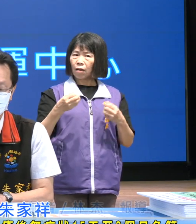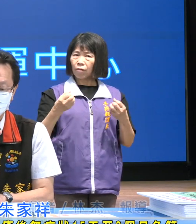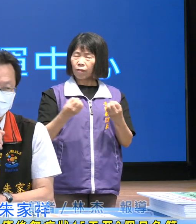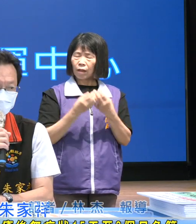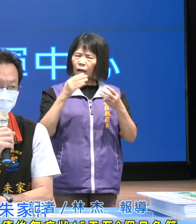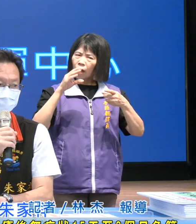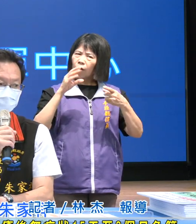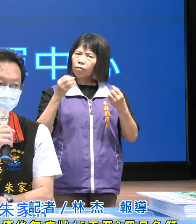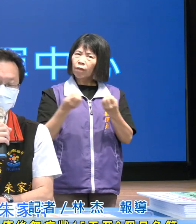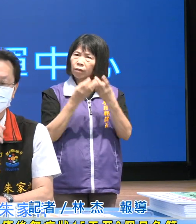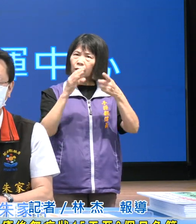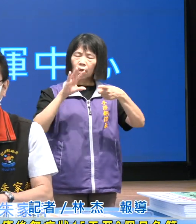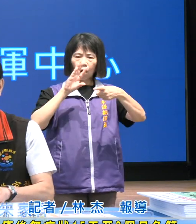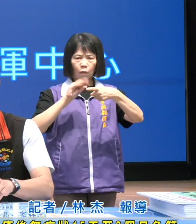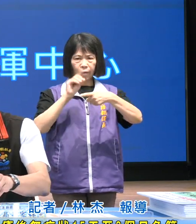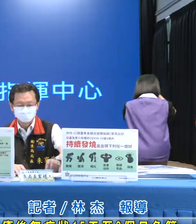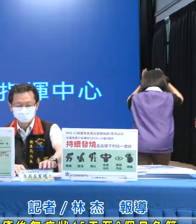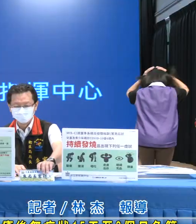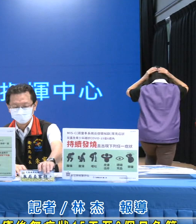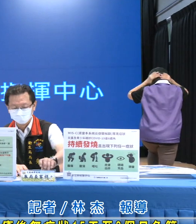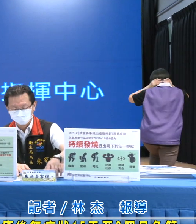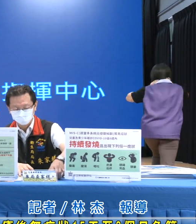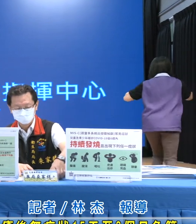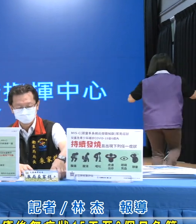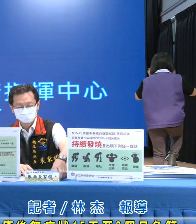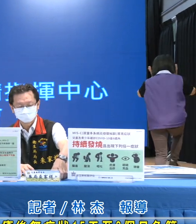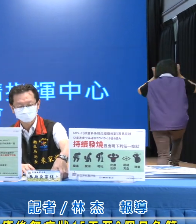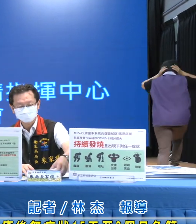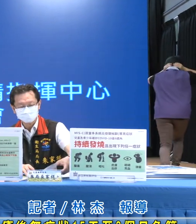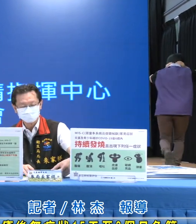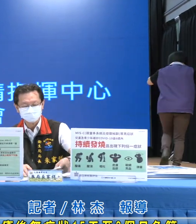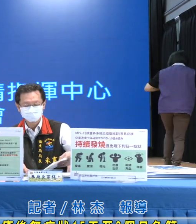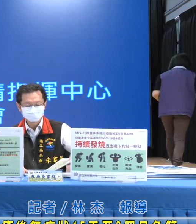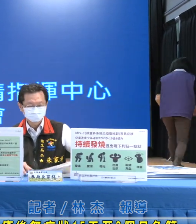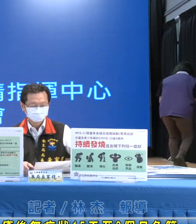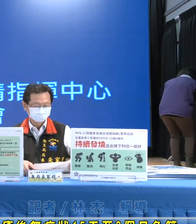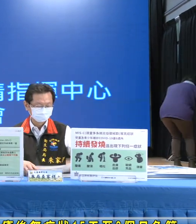1/1000哈啊，1/1000哈。 记者林杰，花莲市采访报道。